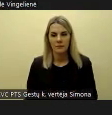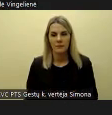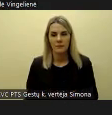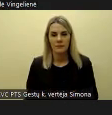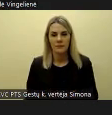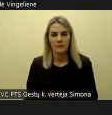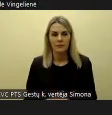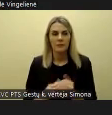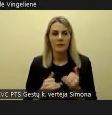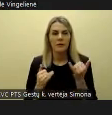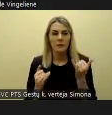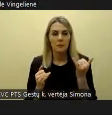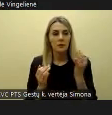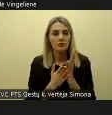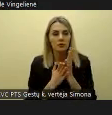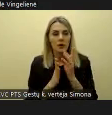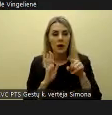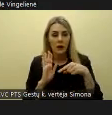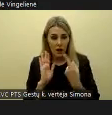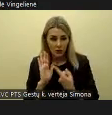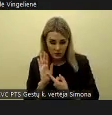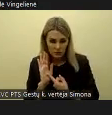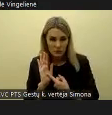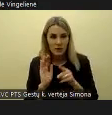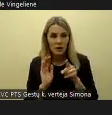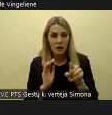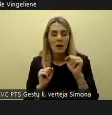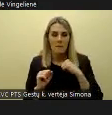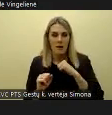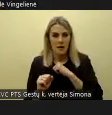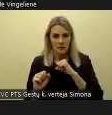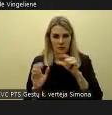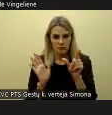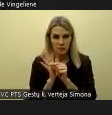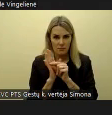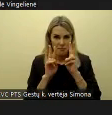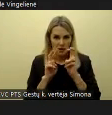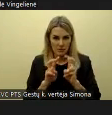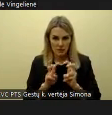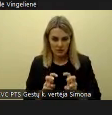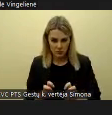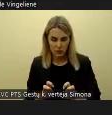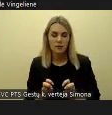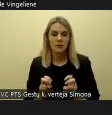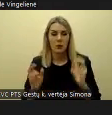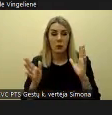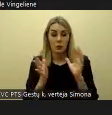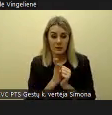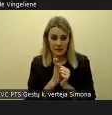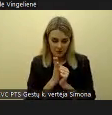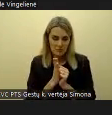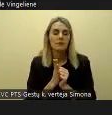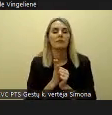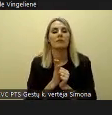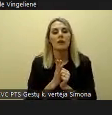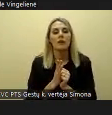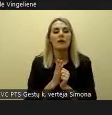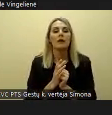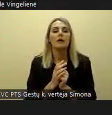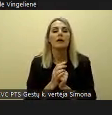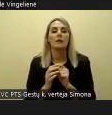Tai vat yra klausimai, kuriuos turėtumėte panalizuoti užsiėmimo metu, kartai prisiminti mūsų